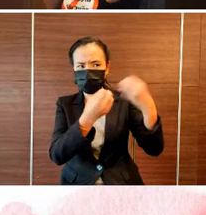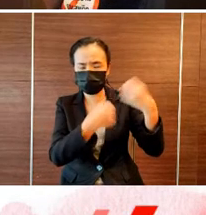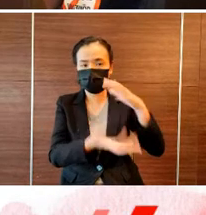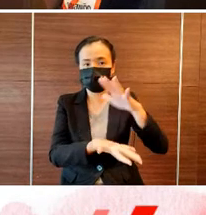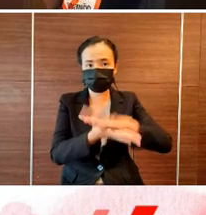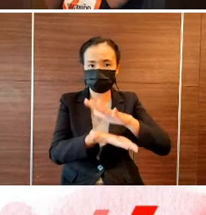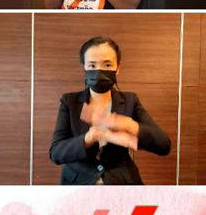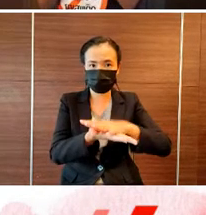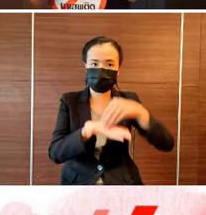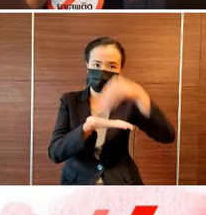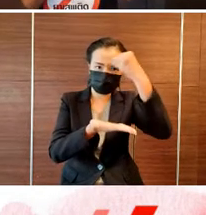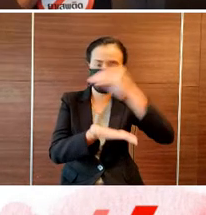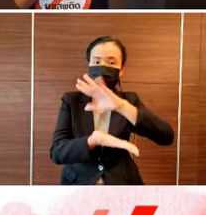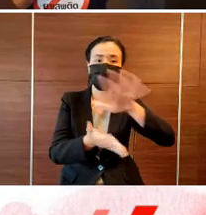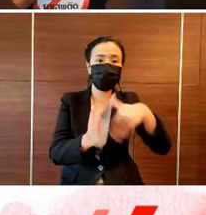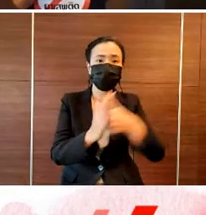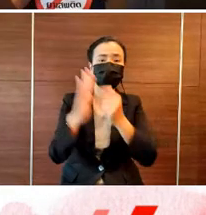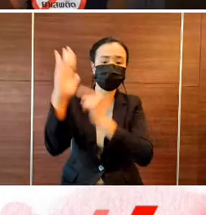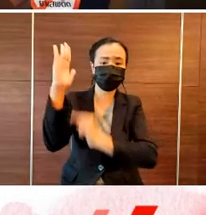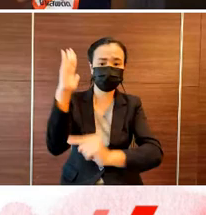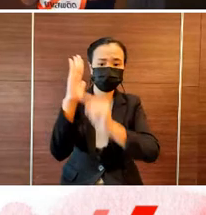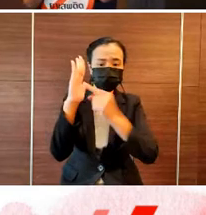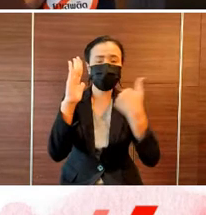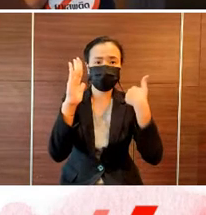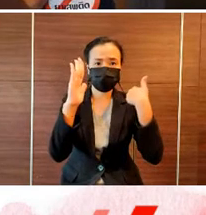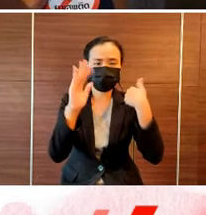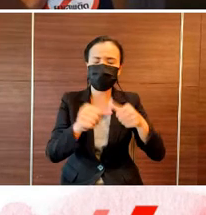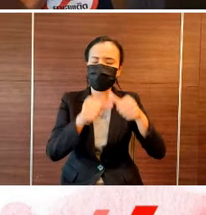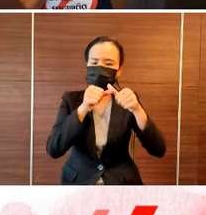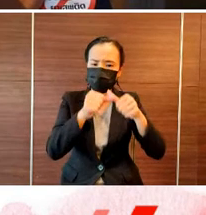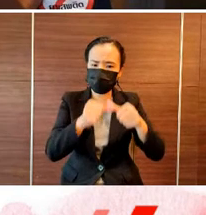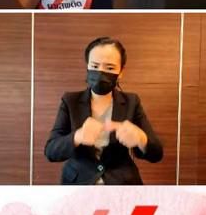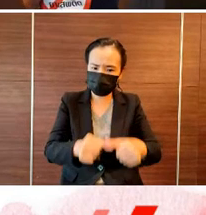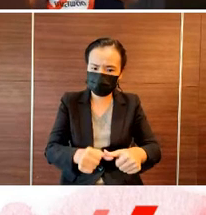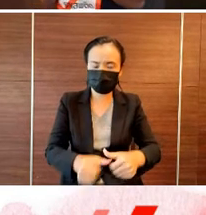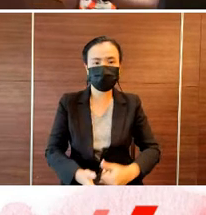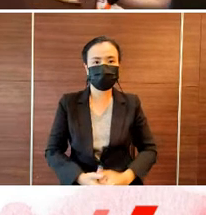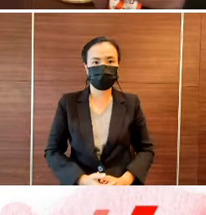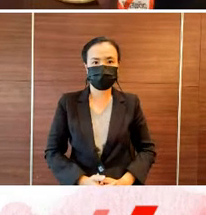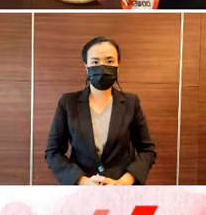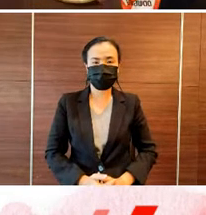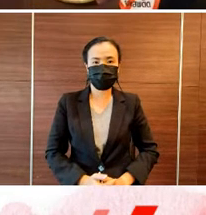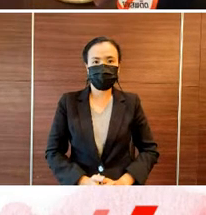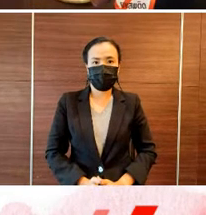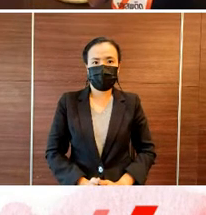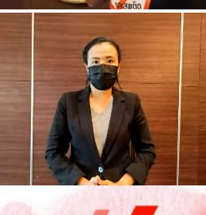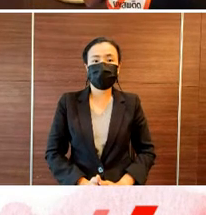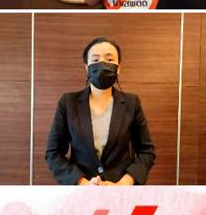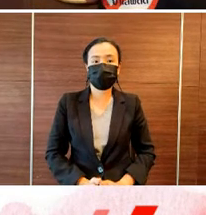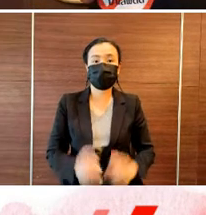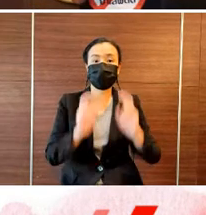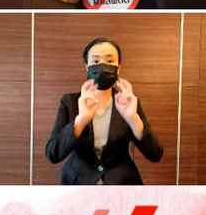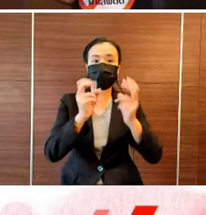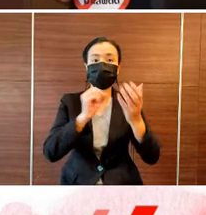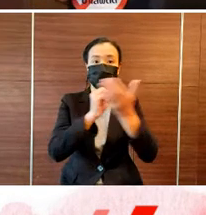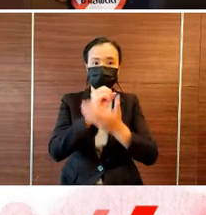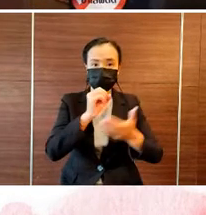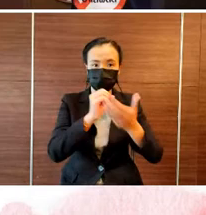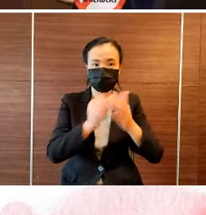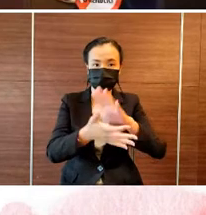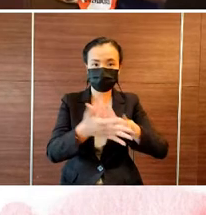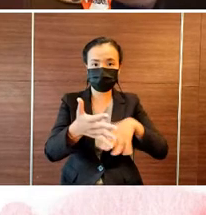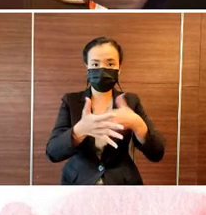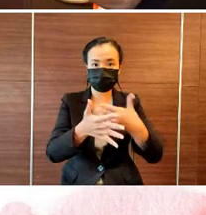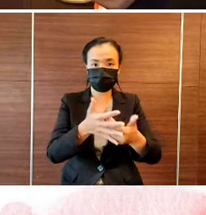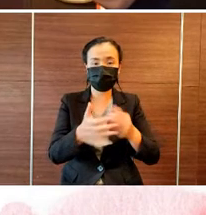ถานศึกษาของทุกที่นะคะที่มันเกาะอยู่กับเราตลอดเวลานะคะคราวนี้นั่นคือเรื่องยาเสพติดแล้วถ้าแบบแผนในมิ